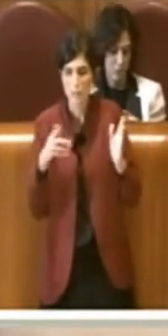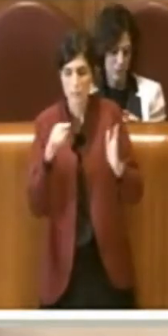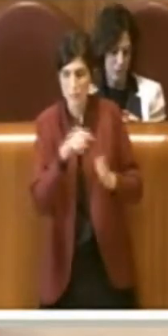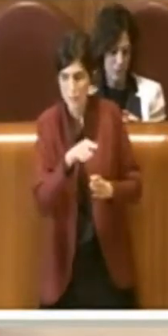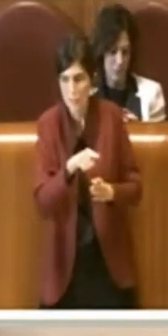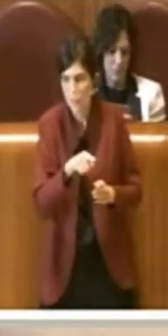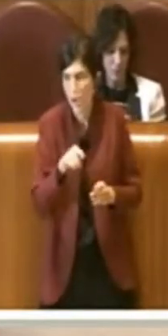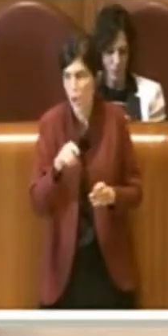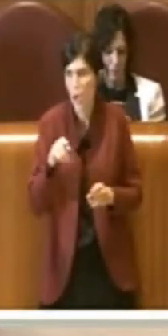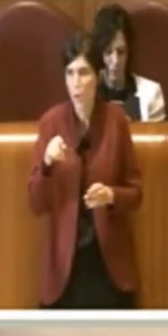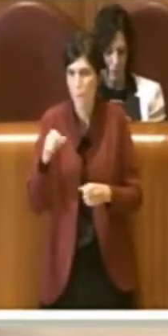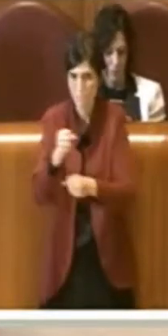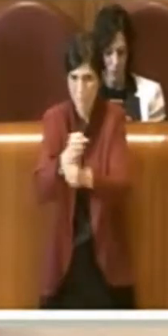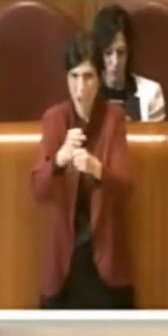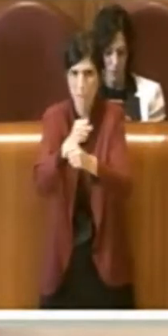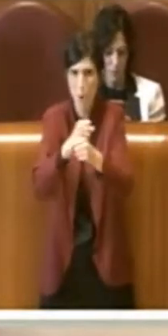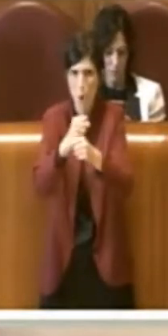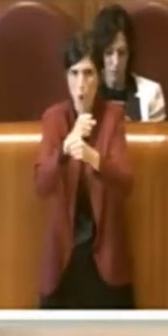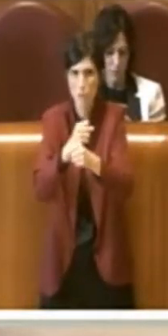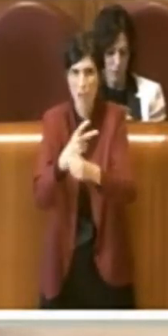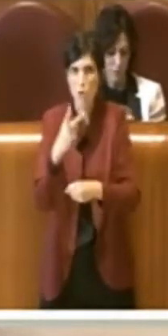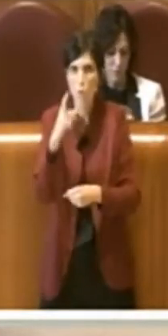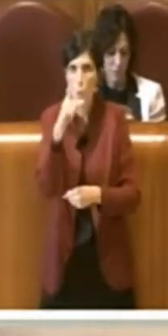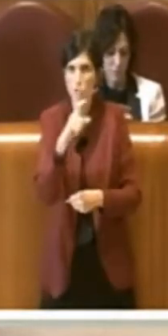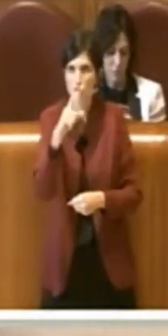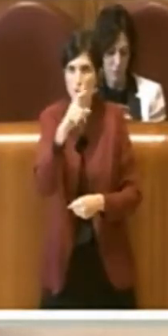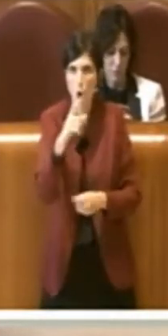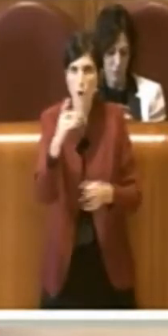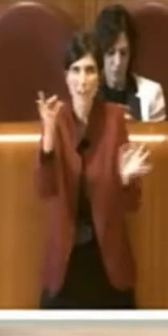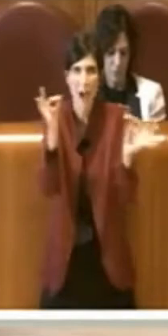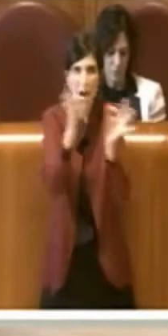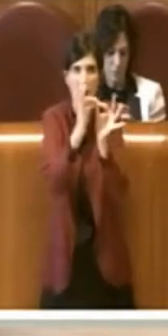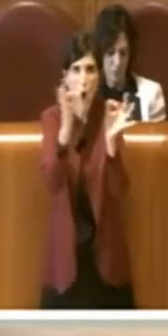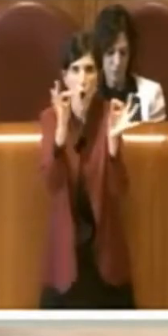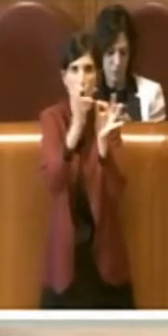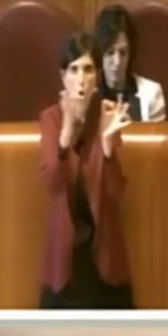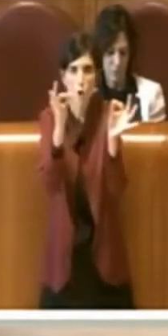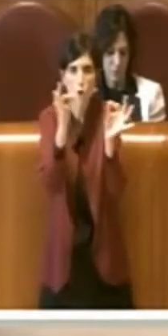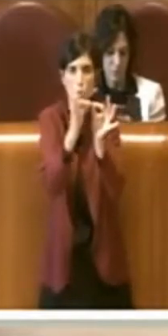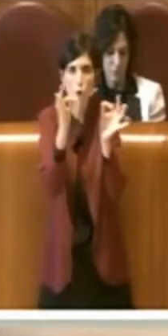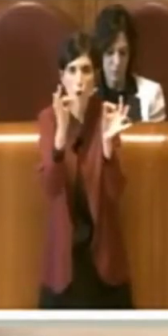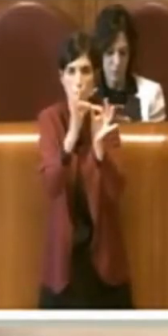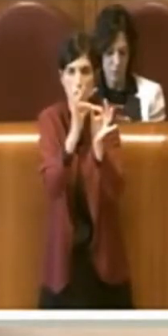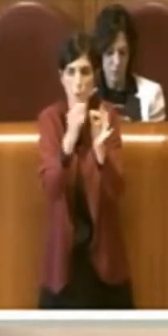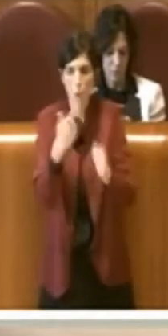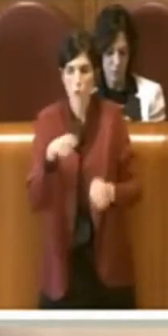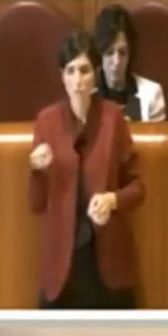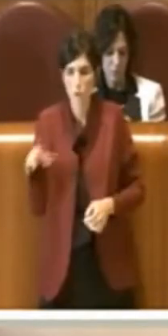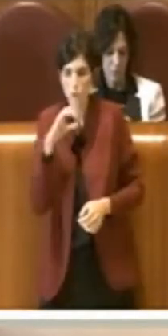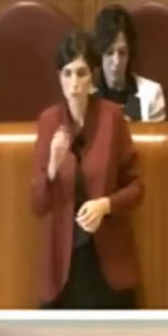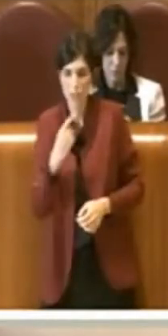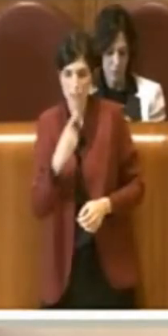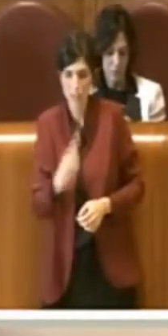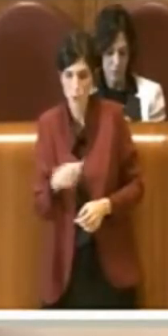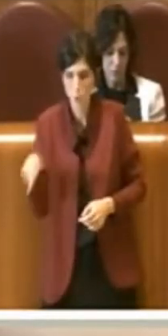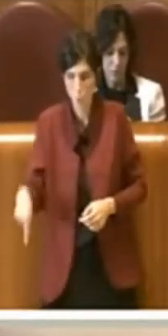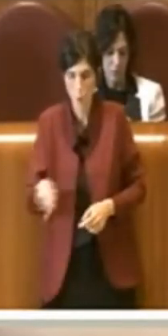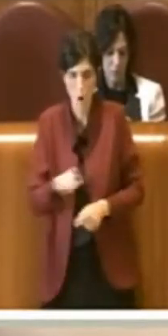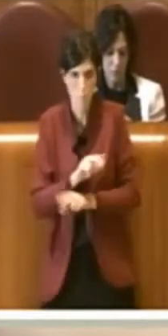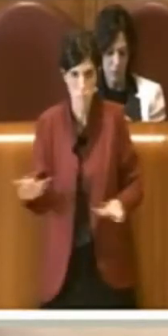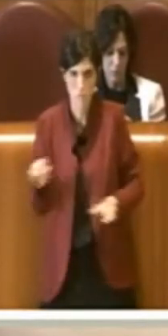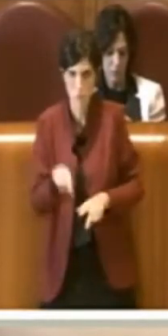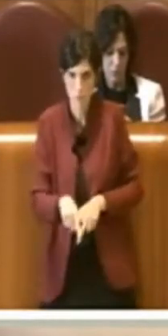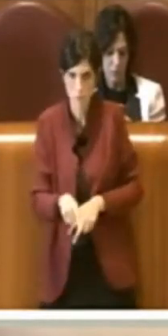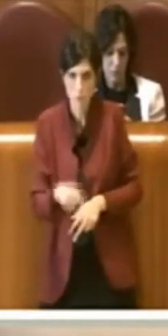giorno dopo dal Piemonte e in 2 giorni hanno fatto l'accordo e nessuno si è reso conto di niente, perché c'era un fatto contingibile e